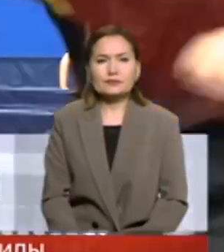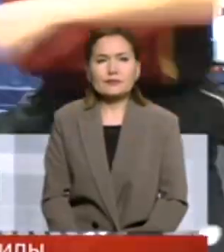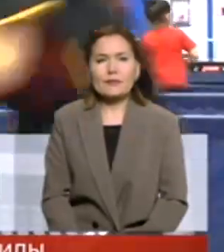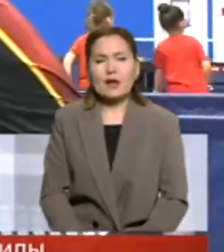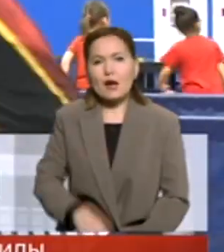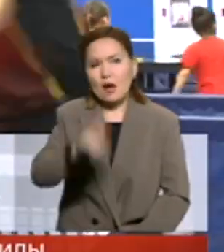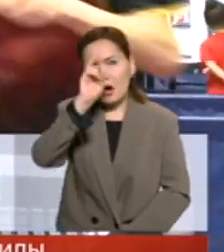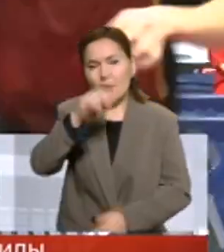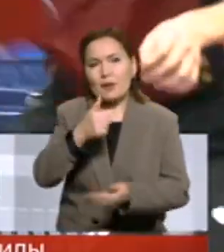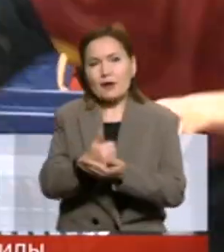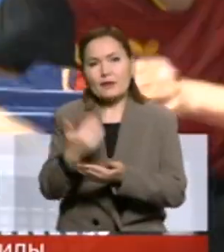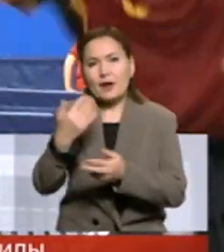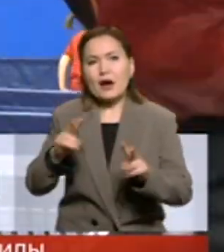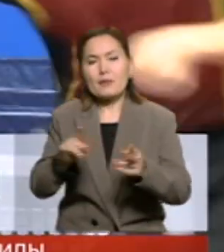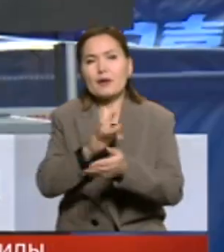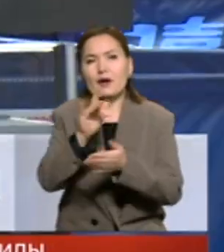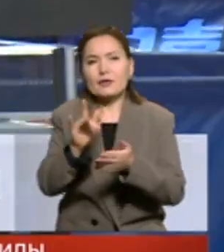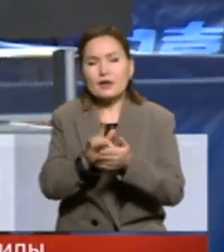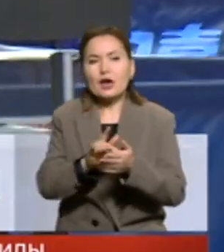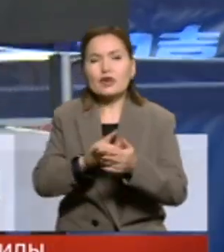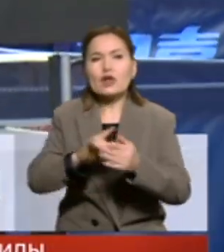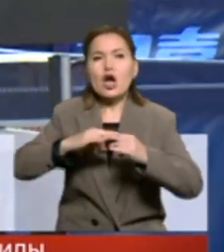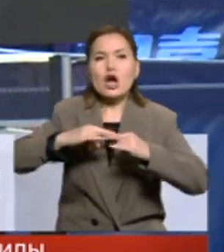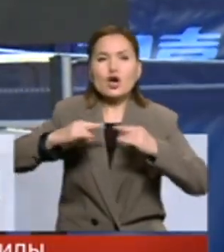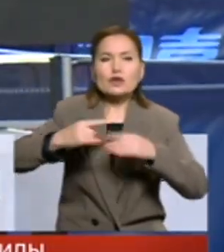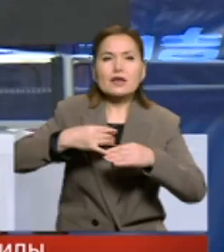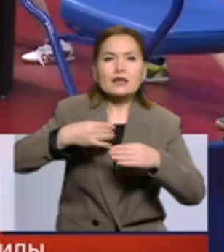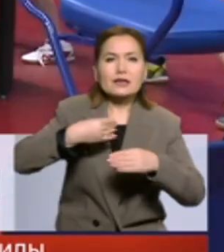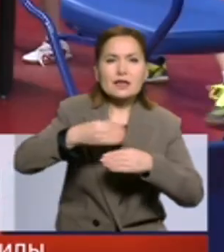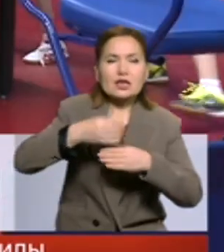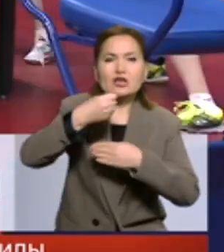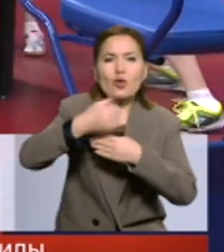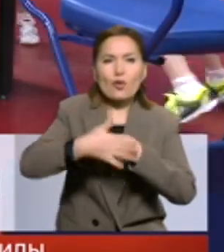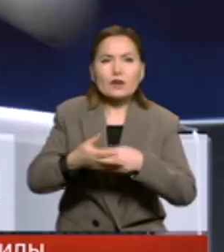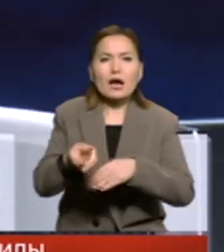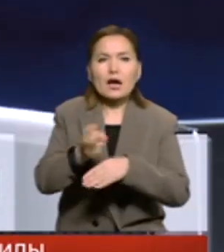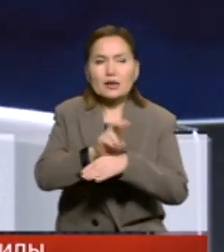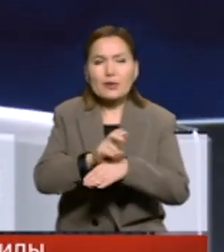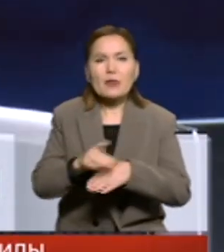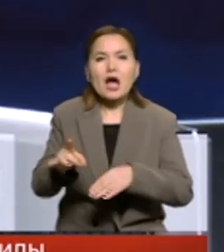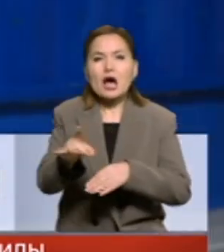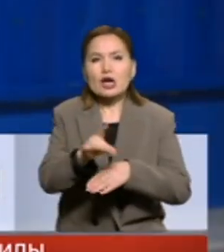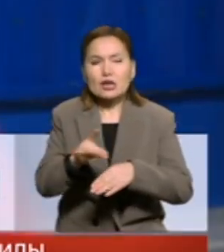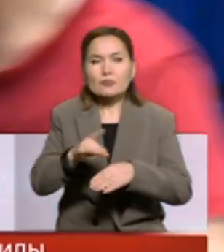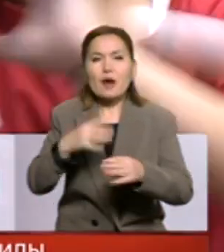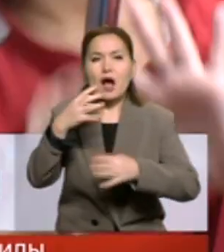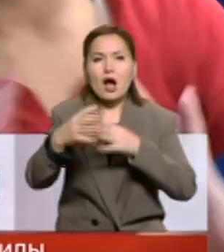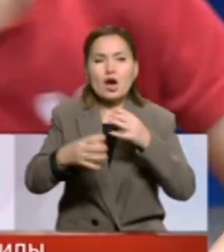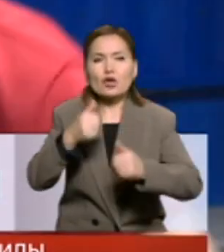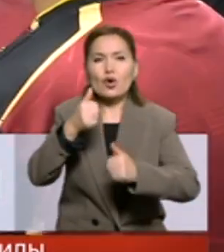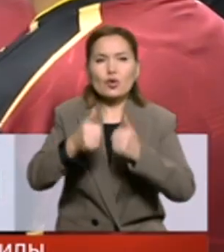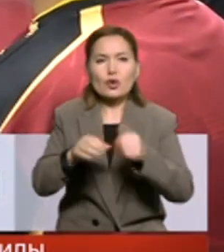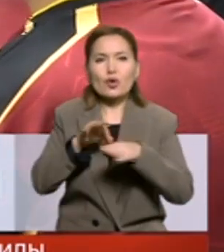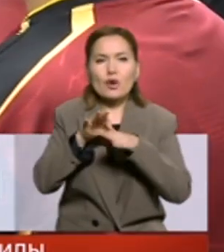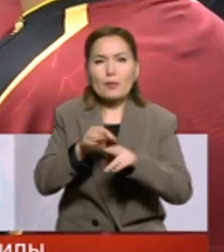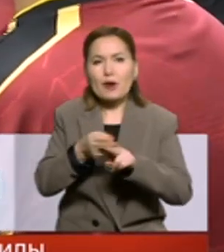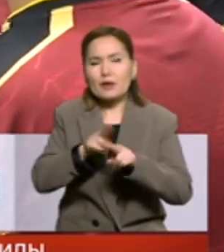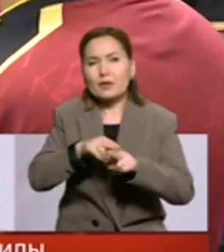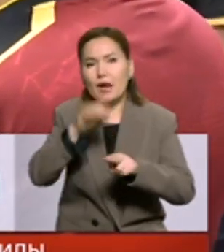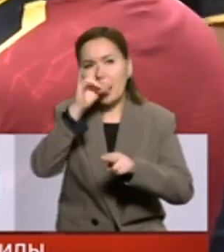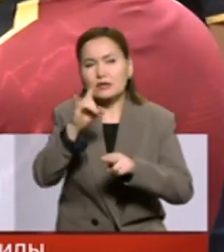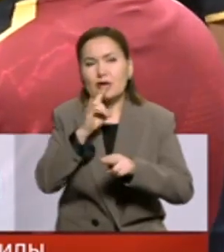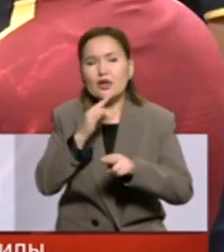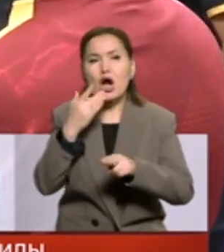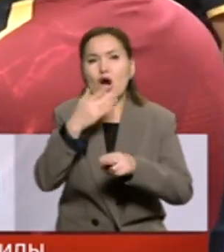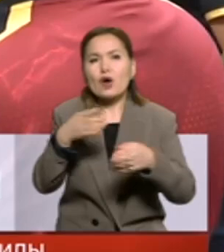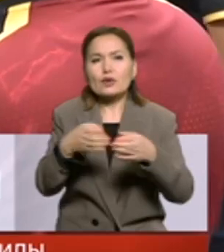Сондай-ақ мемлекет басшысы Астанадағы үстел теннисі орталығына барды. Спорт нысанда республикалық және халықаралық турнирлер өткізуге. Сондай-ақ